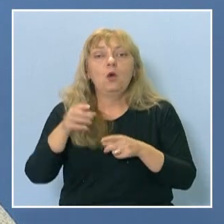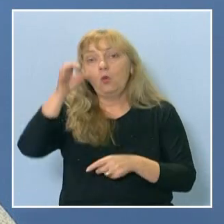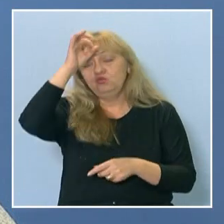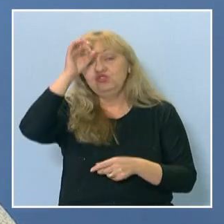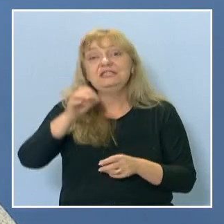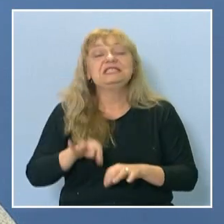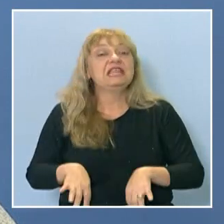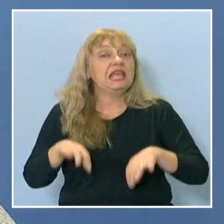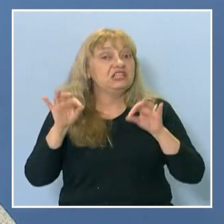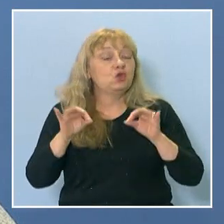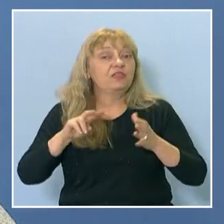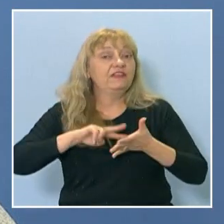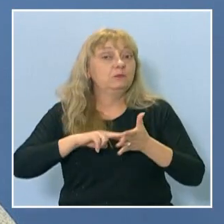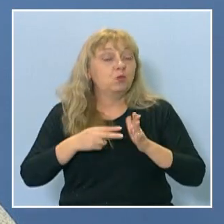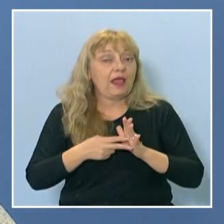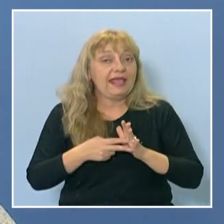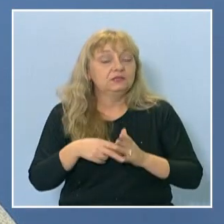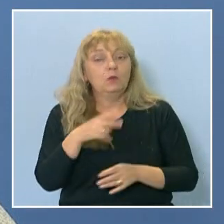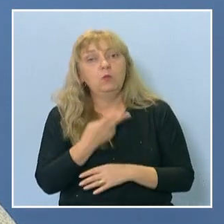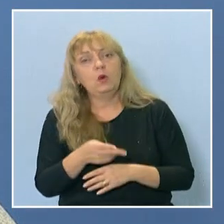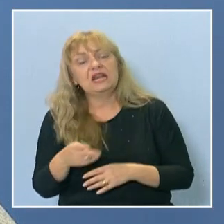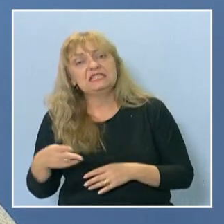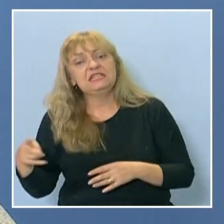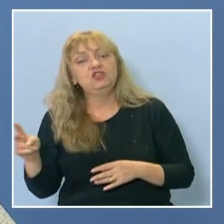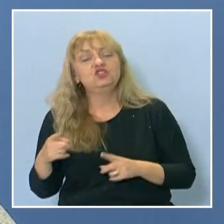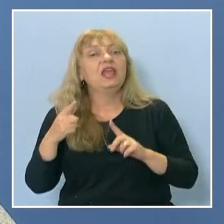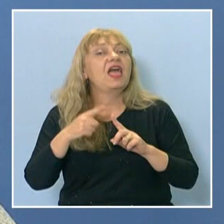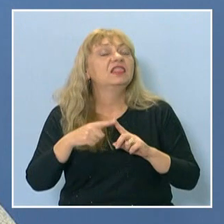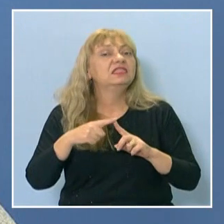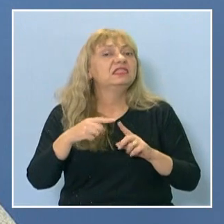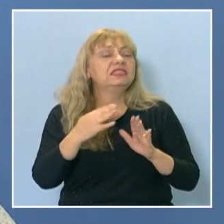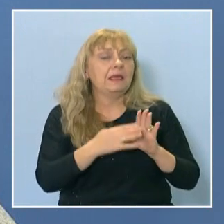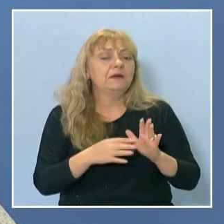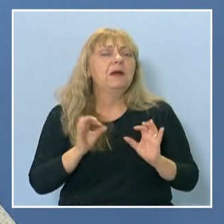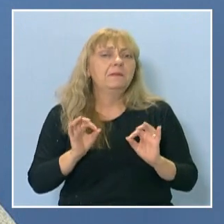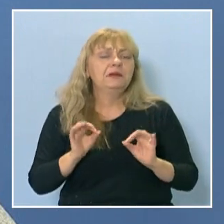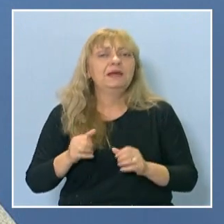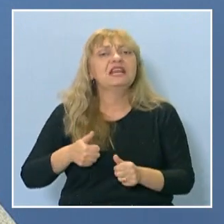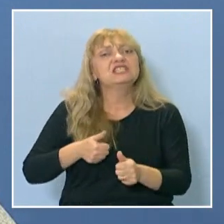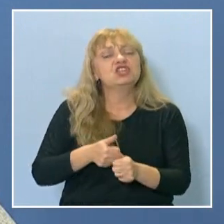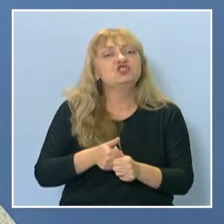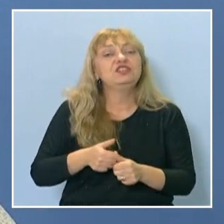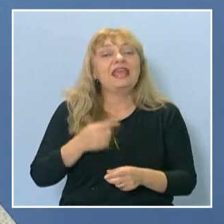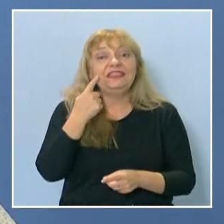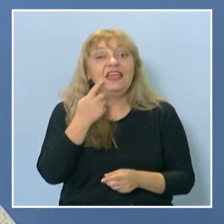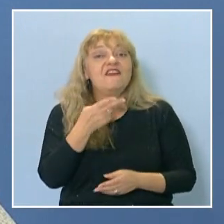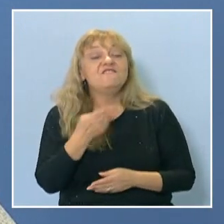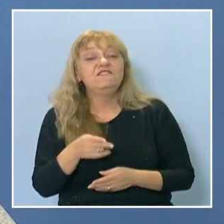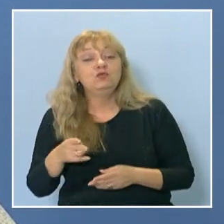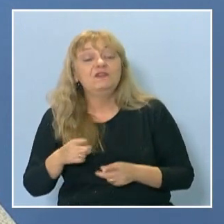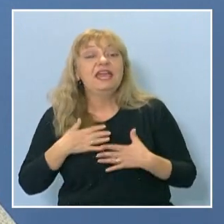проекти по различни теми, като например защитени видове и имат възможност да влязат